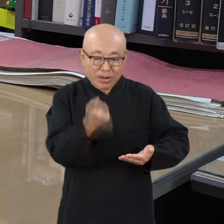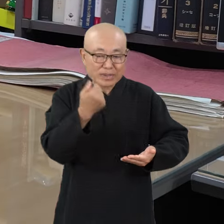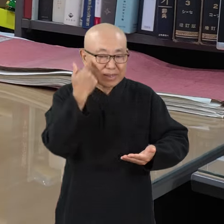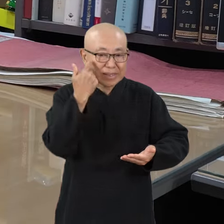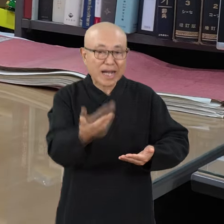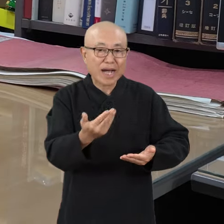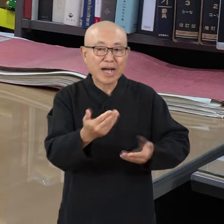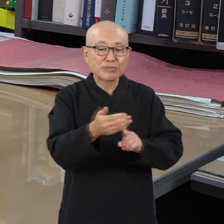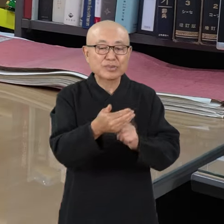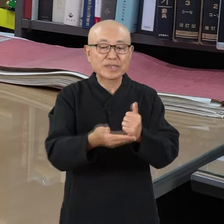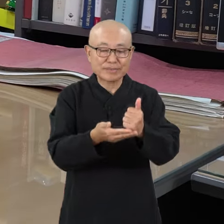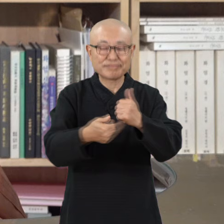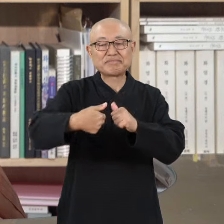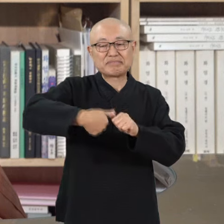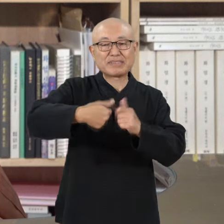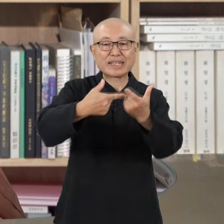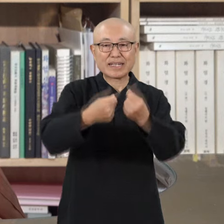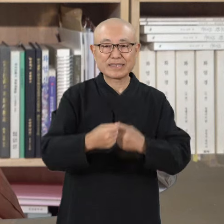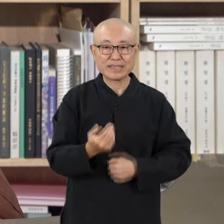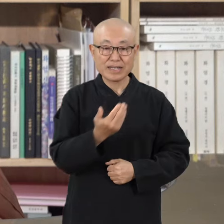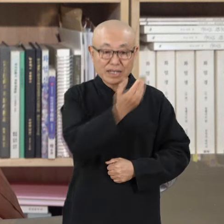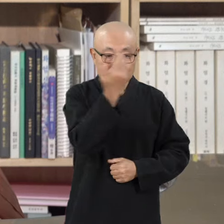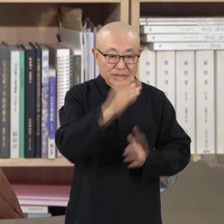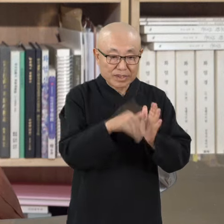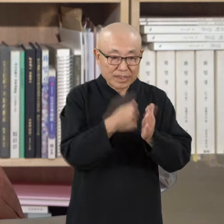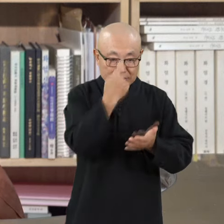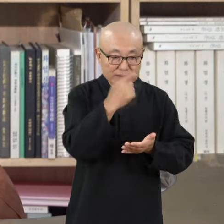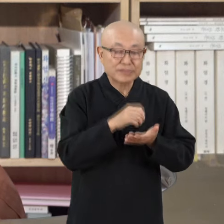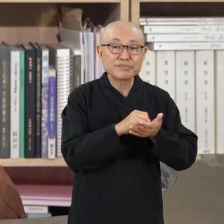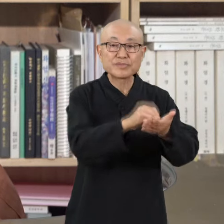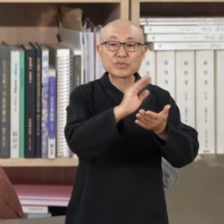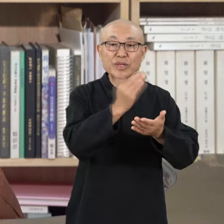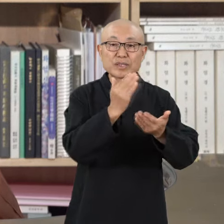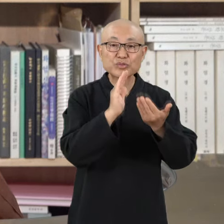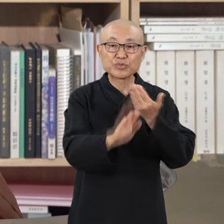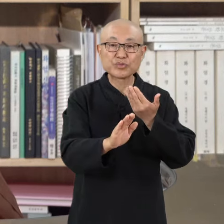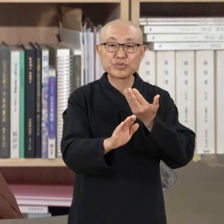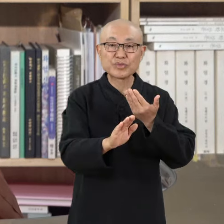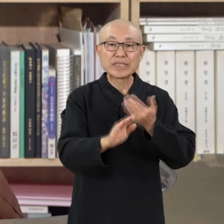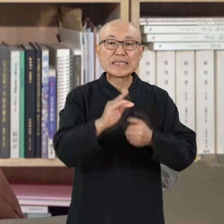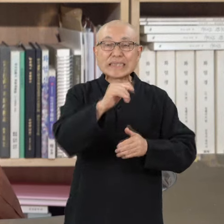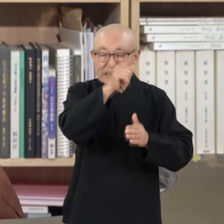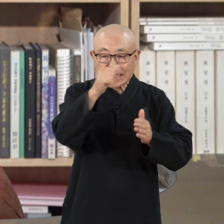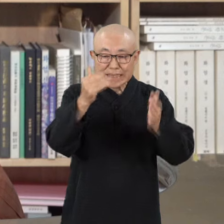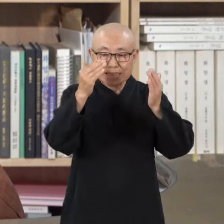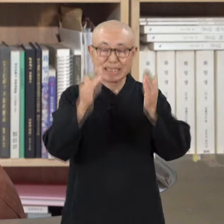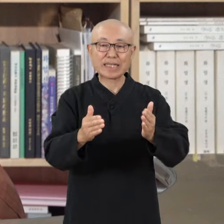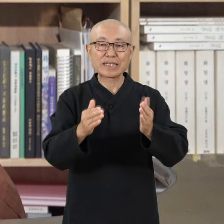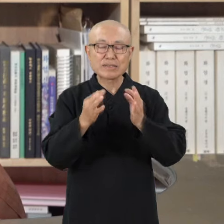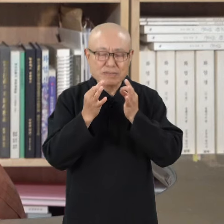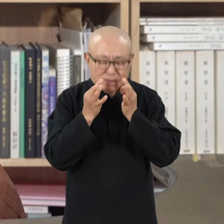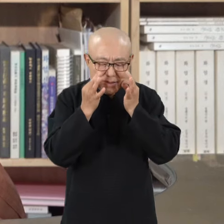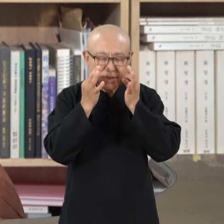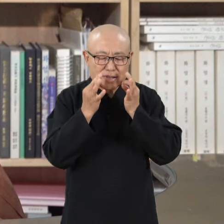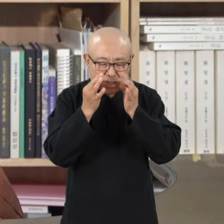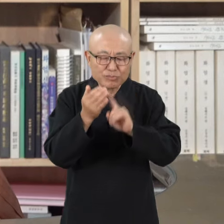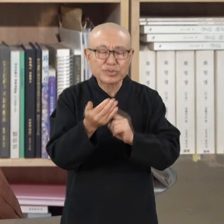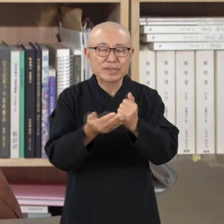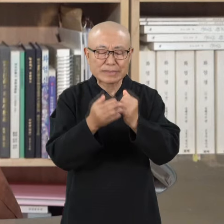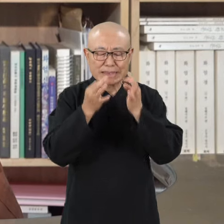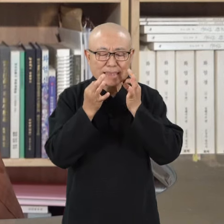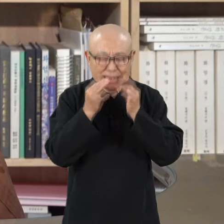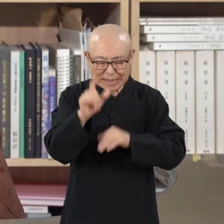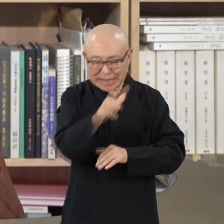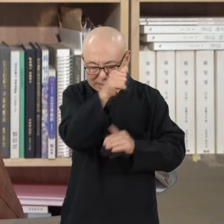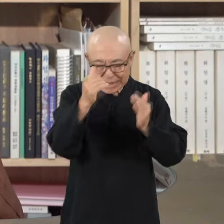부처님은 청년일 때 출가해서 출가해서 일생을 노력정진하면 일반인도